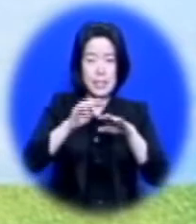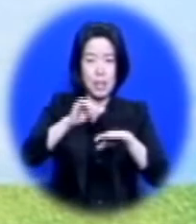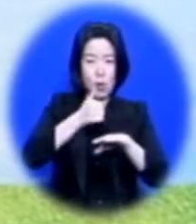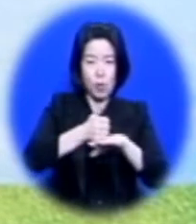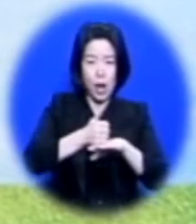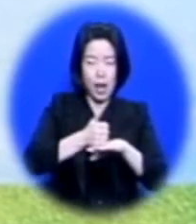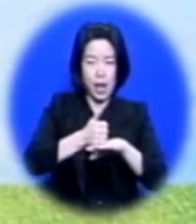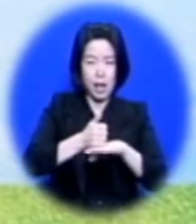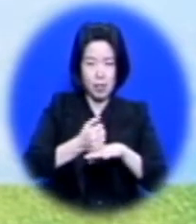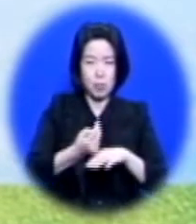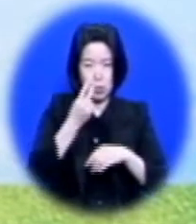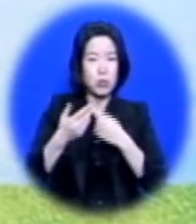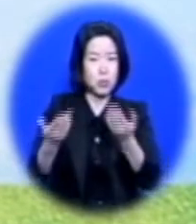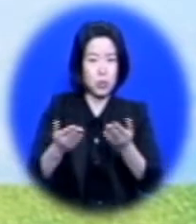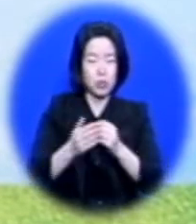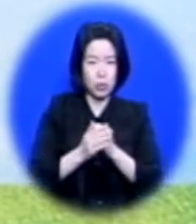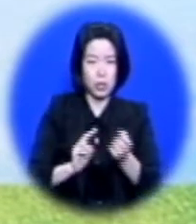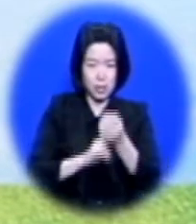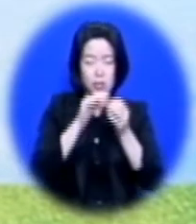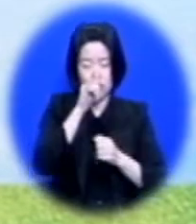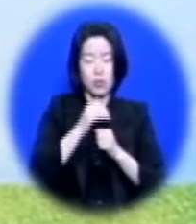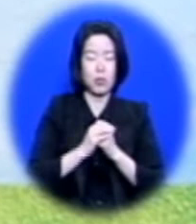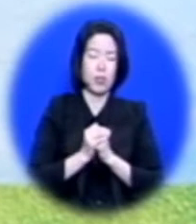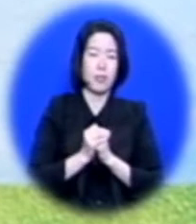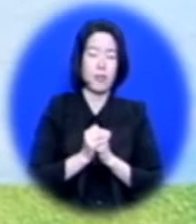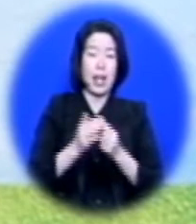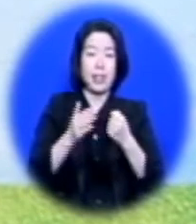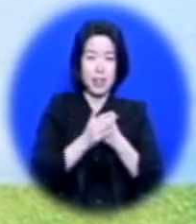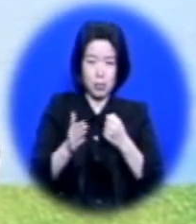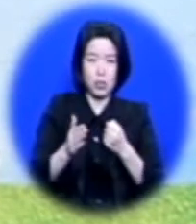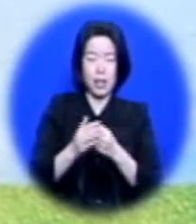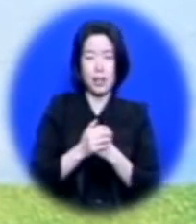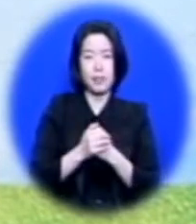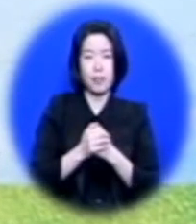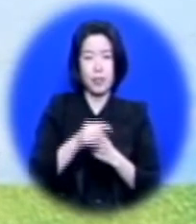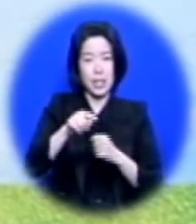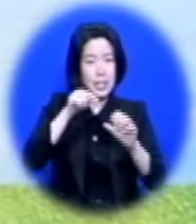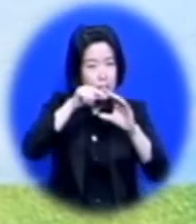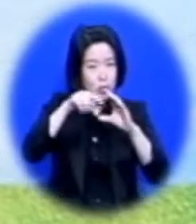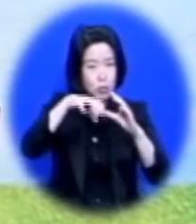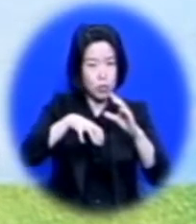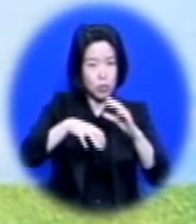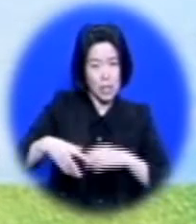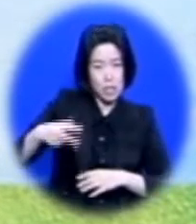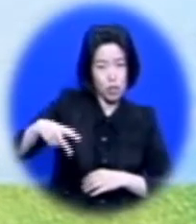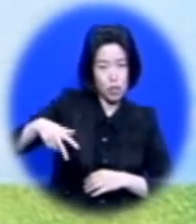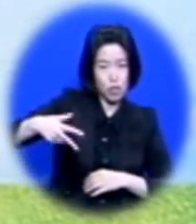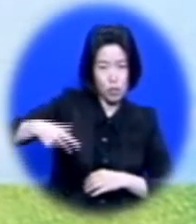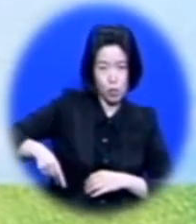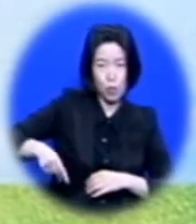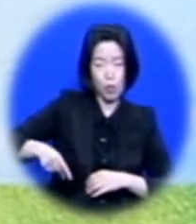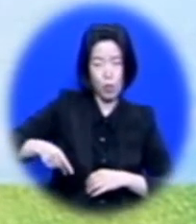살려주는 아 기사가 있죠 그러니까 이 굴은 용변 보는 것이에요